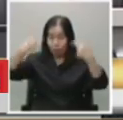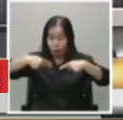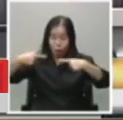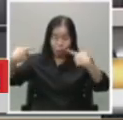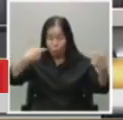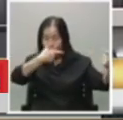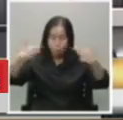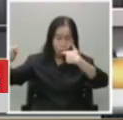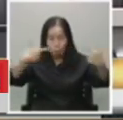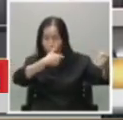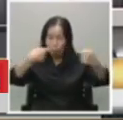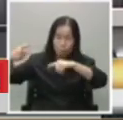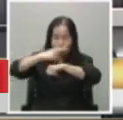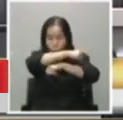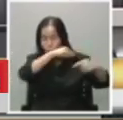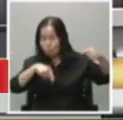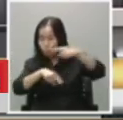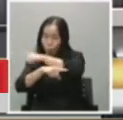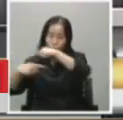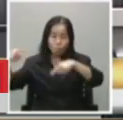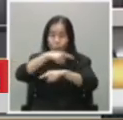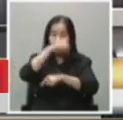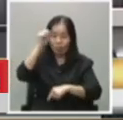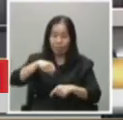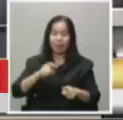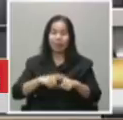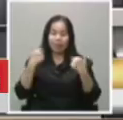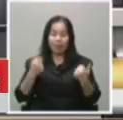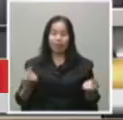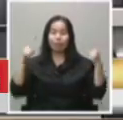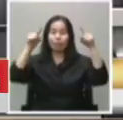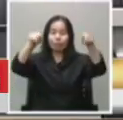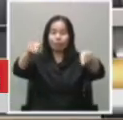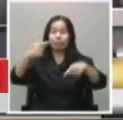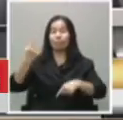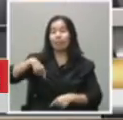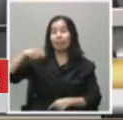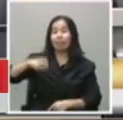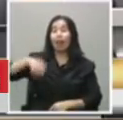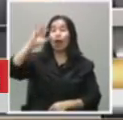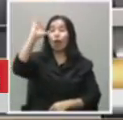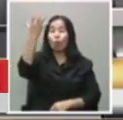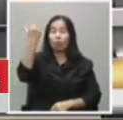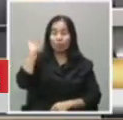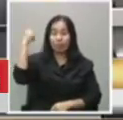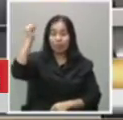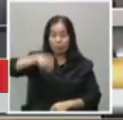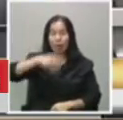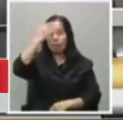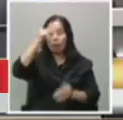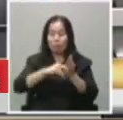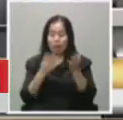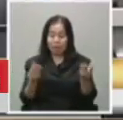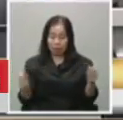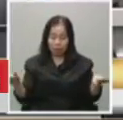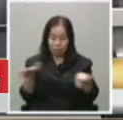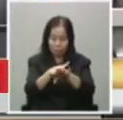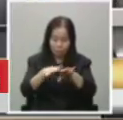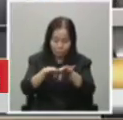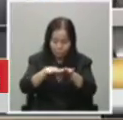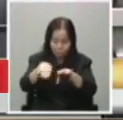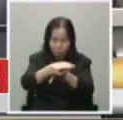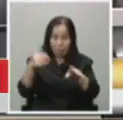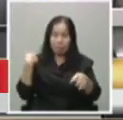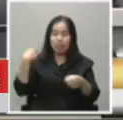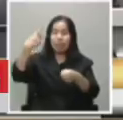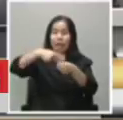กันตุ้มตั้มตุ้มตั้มสุดท้ายก็ไปฟ้องศาลโลกครับเพราะอะไรครับตรงนั้นมีพื้นที่ทับซ้อนมีที่ดินโทษครับมีแก๊สธรรมช